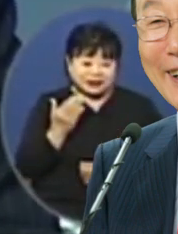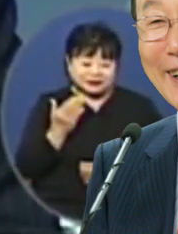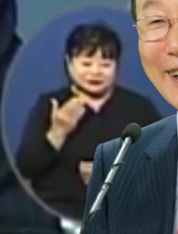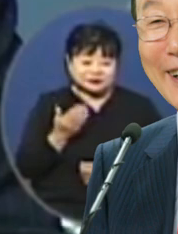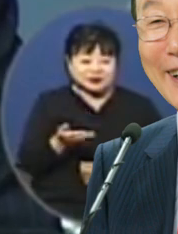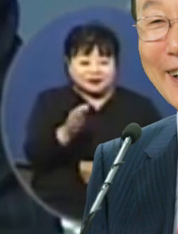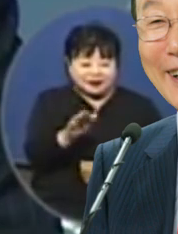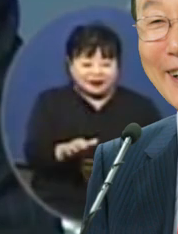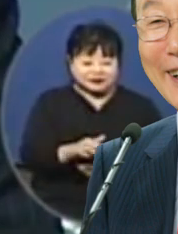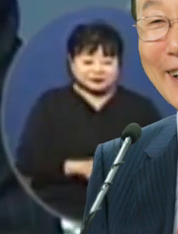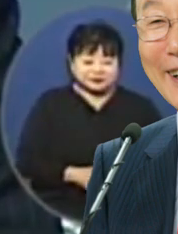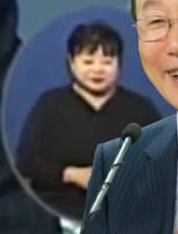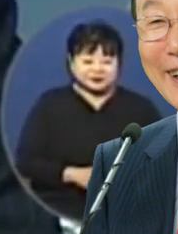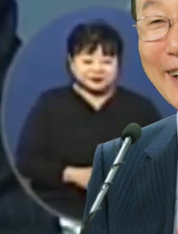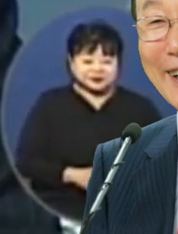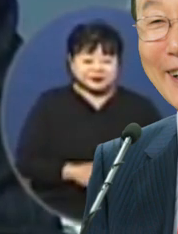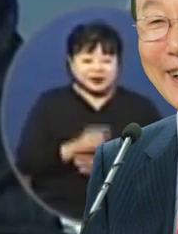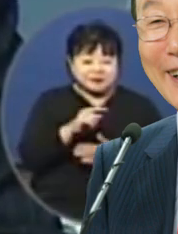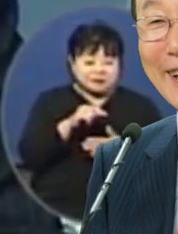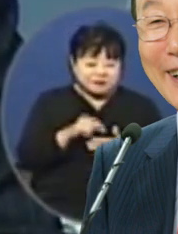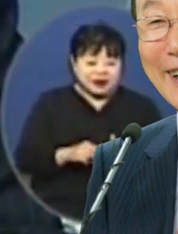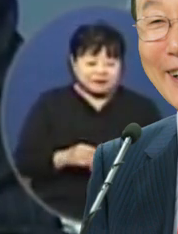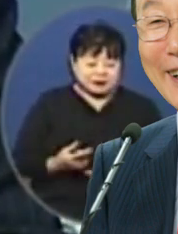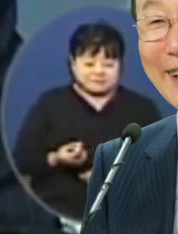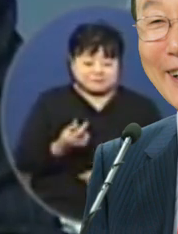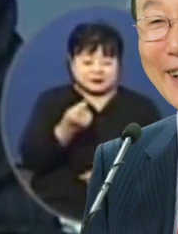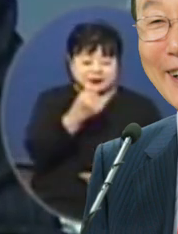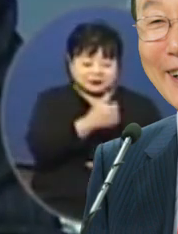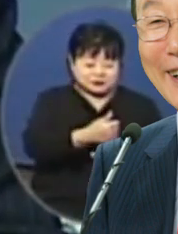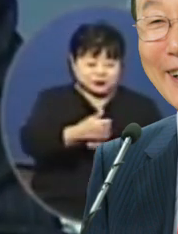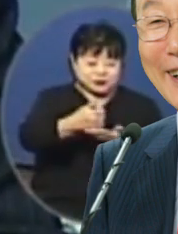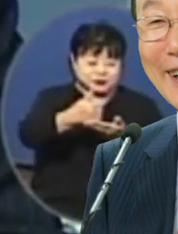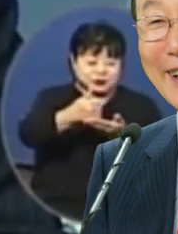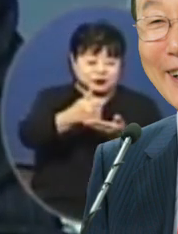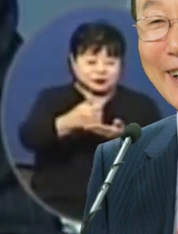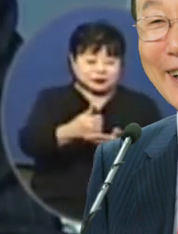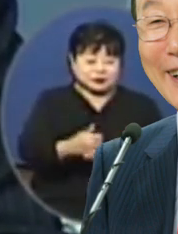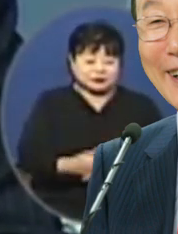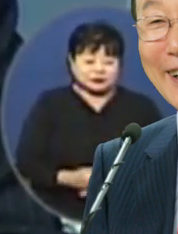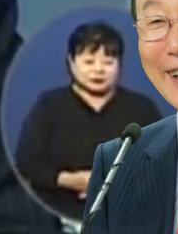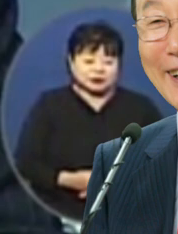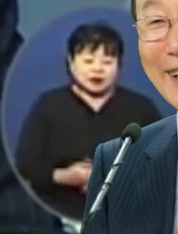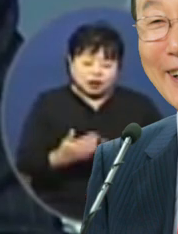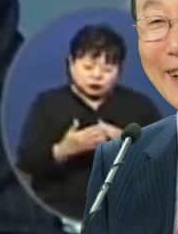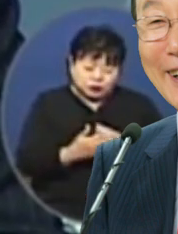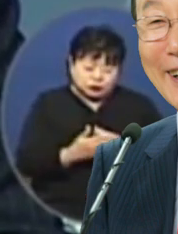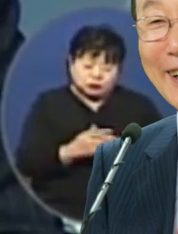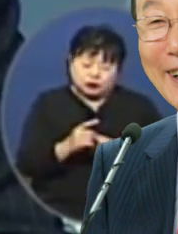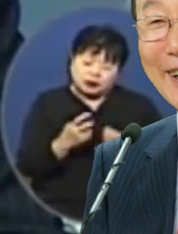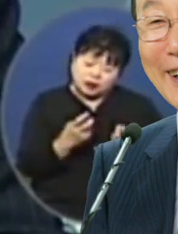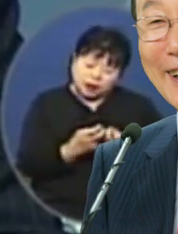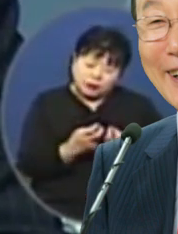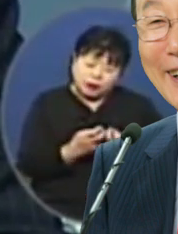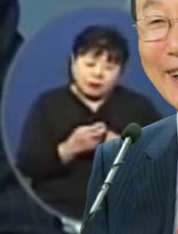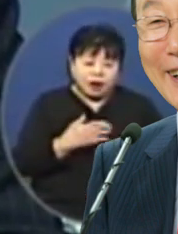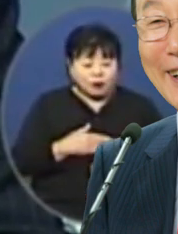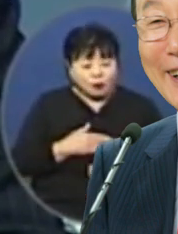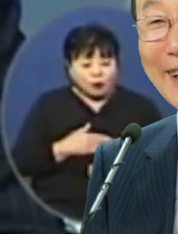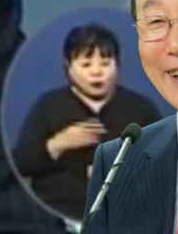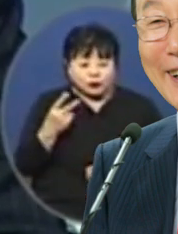그런데 마음에 신속히 주님이 어떻게 우리를 도와주신가를 알고